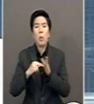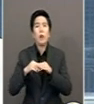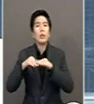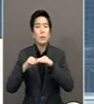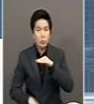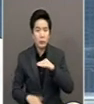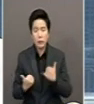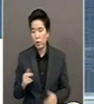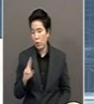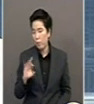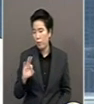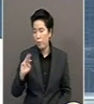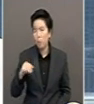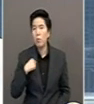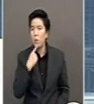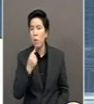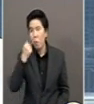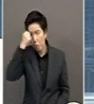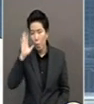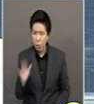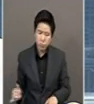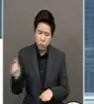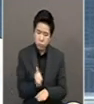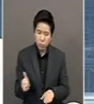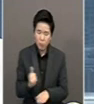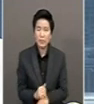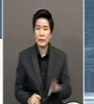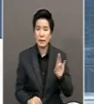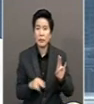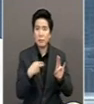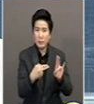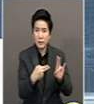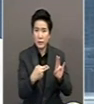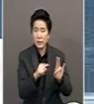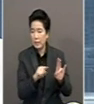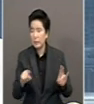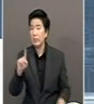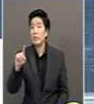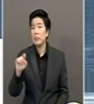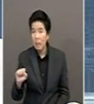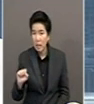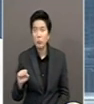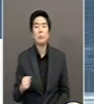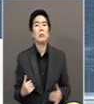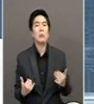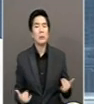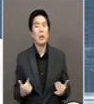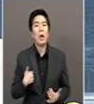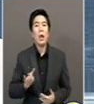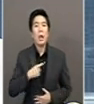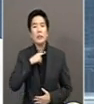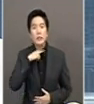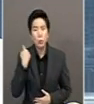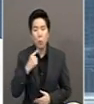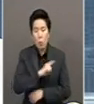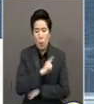ราะว่าทางรฟม.เองเขาตั้งเป้าไว้นะครับแต่ละวันประมาณสัก 70,000 ถึง 70,000 ถึง 100,000 คนนะครับทำให้ก็ขาดทุนกันไป